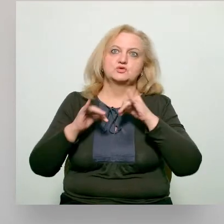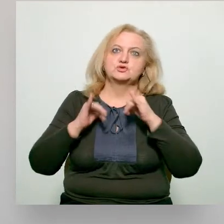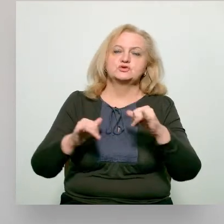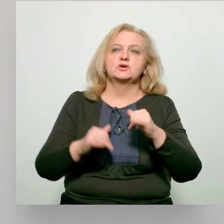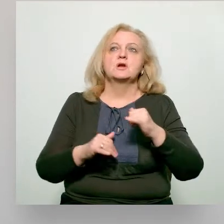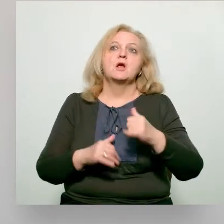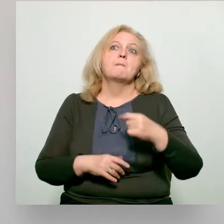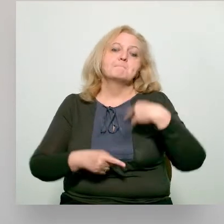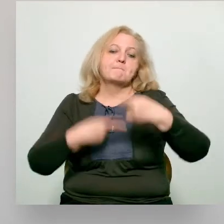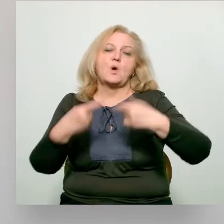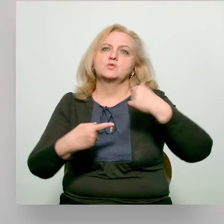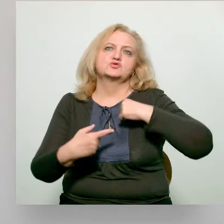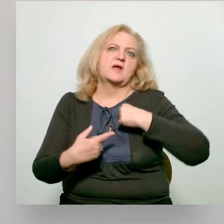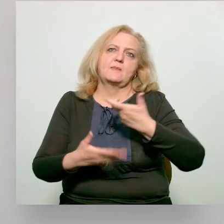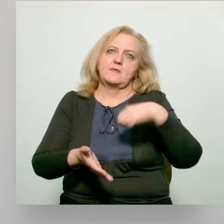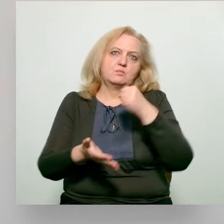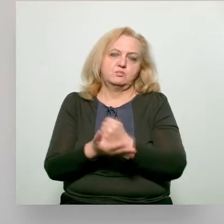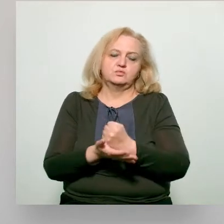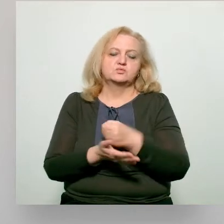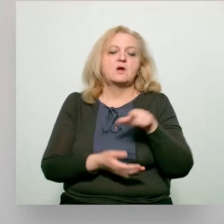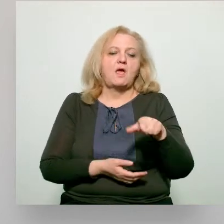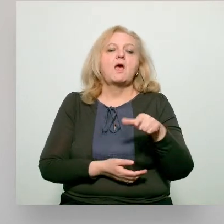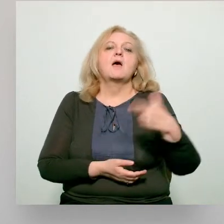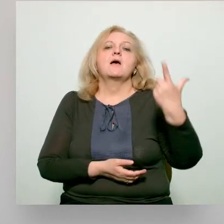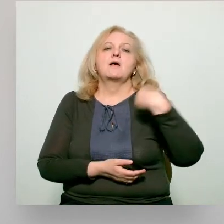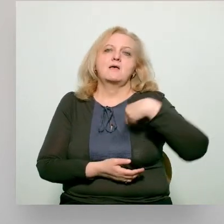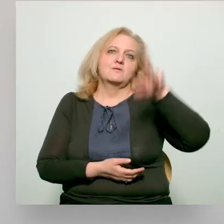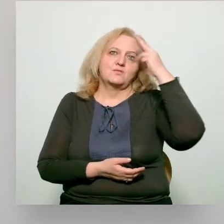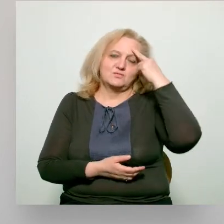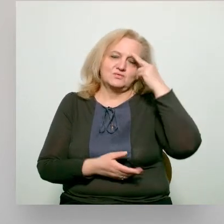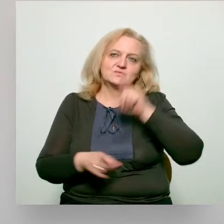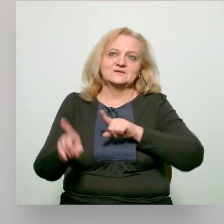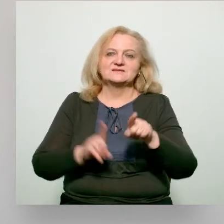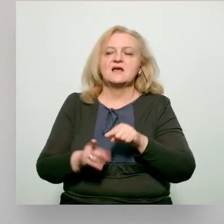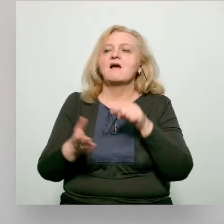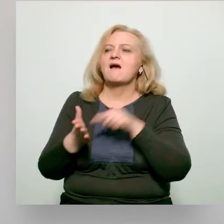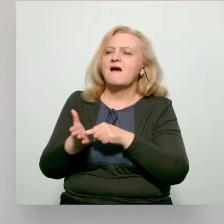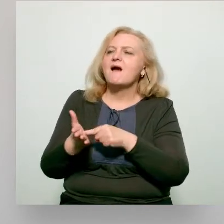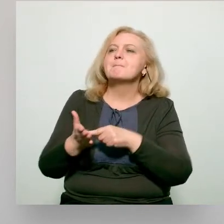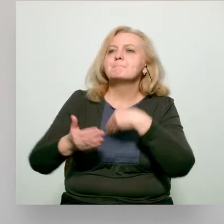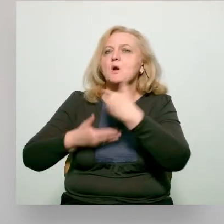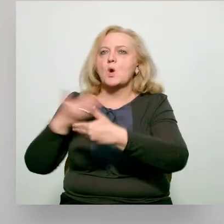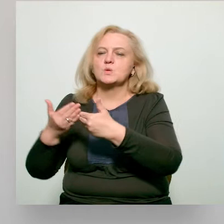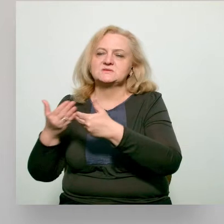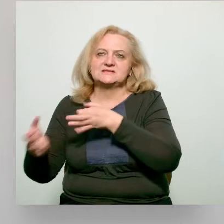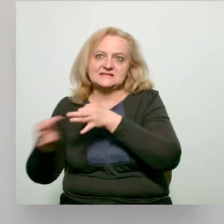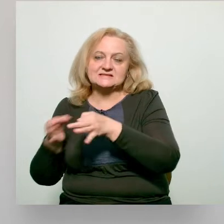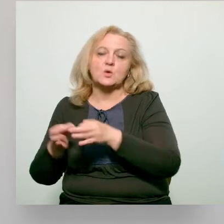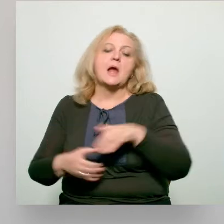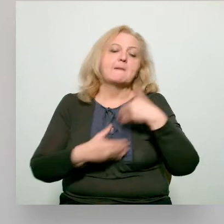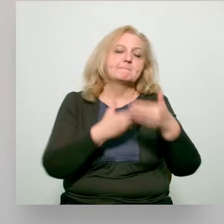czekać pokoleń na zrozumienie ich znaczenia. Więc jak tu się ma proces historyczny do kulturowego? Bo tu czuję